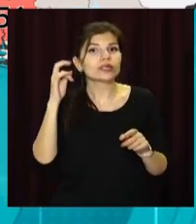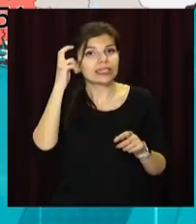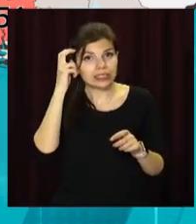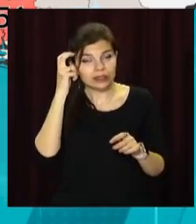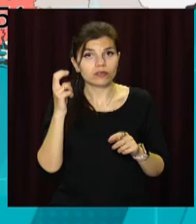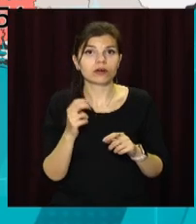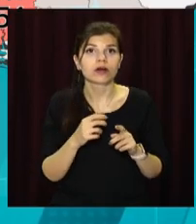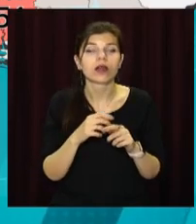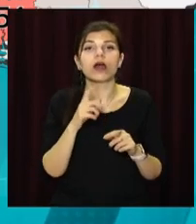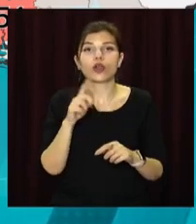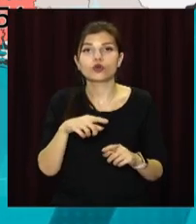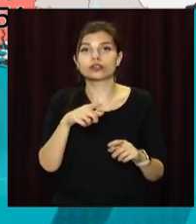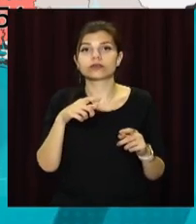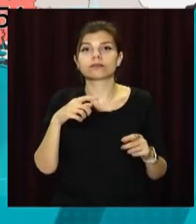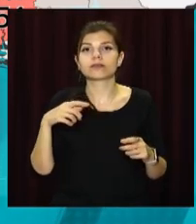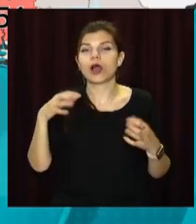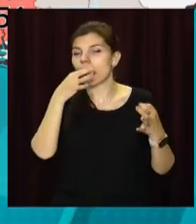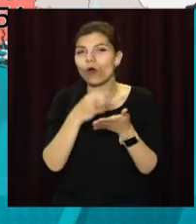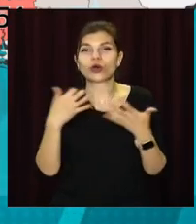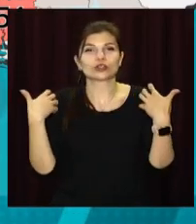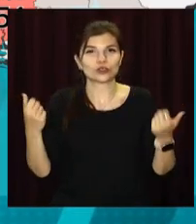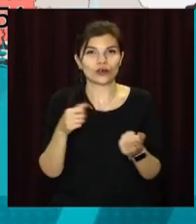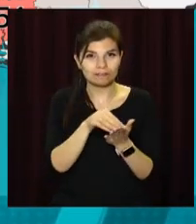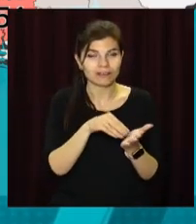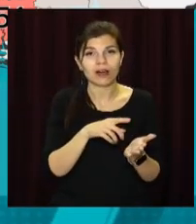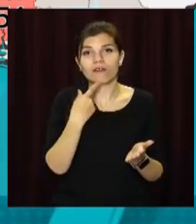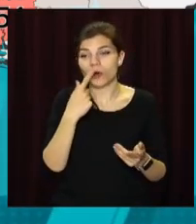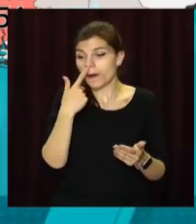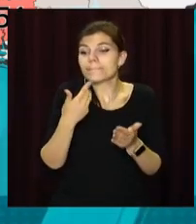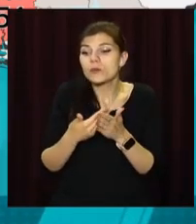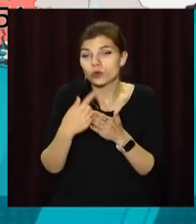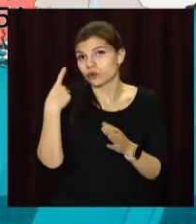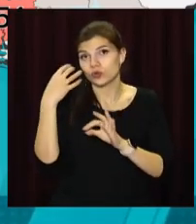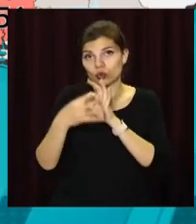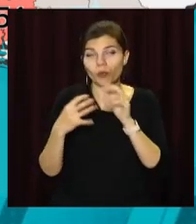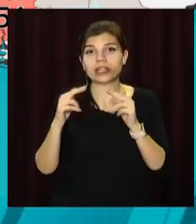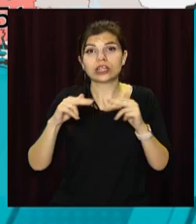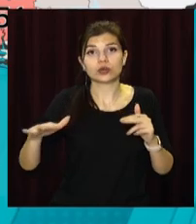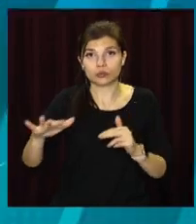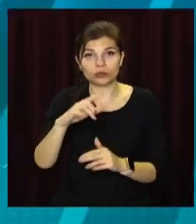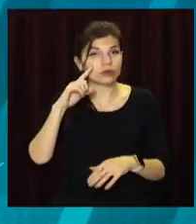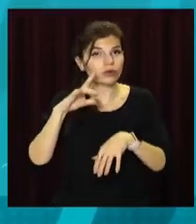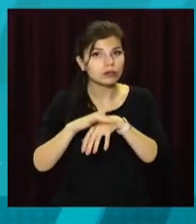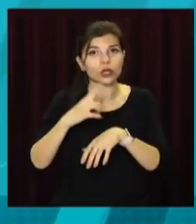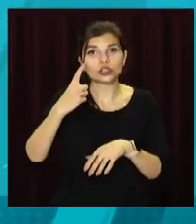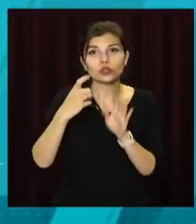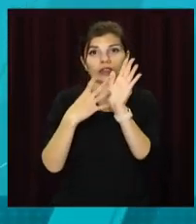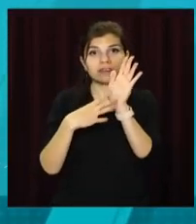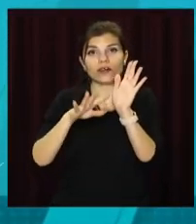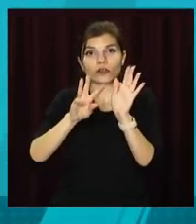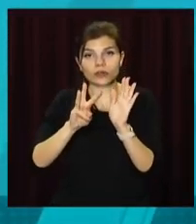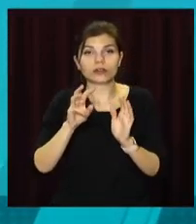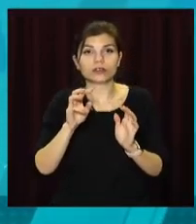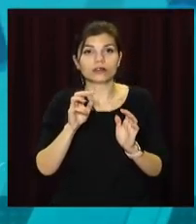Києві. Зокрема, за даними Департаменту охорони здоров'я, за попередню добу на Дніпропетровщині діагностували 190